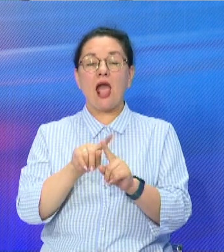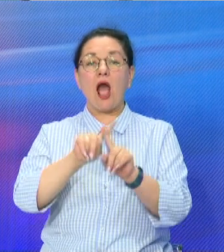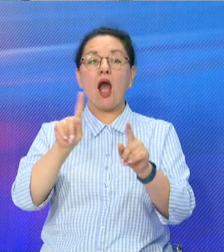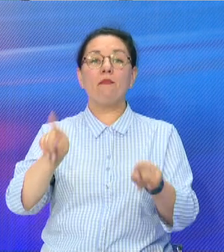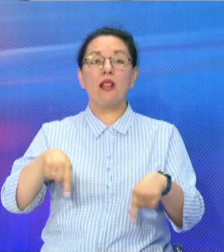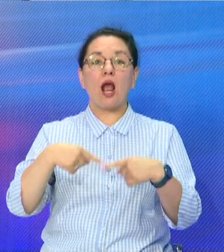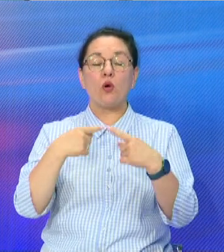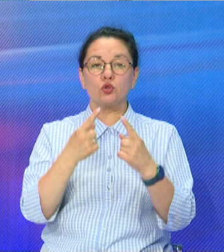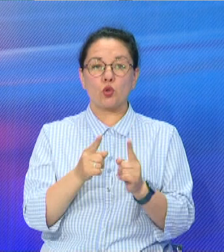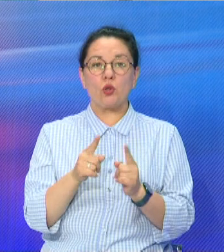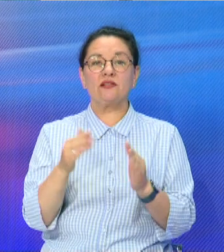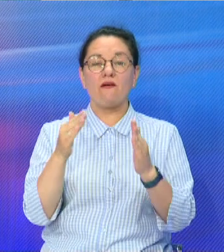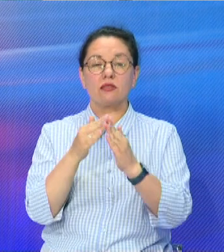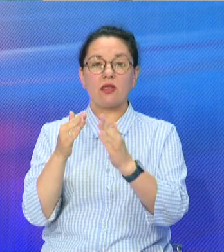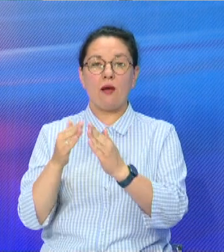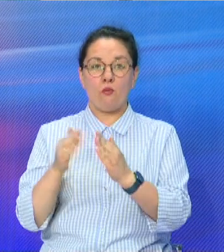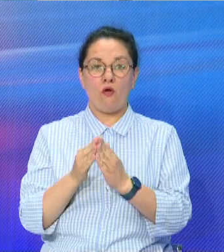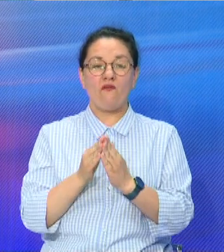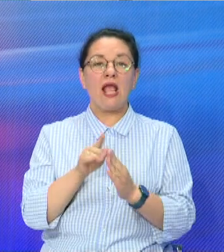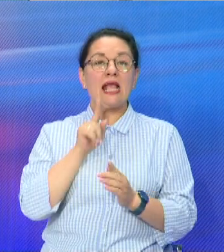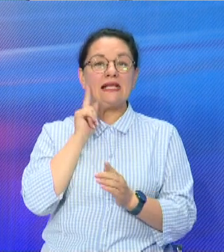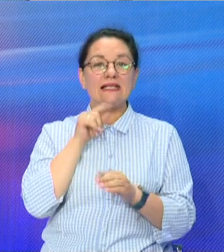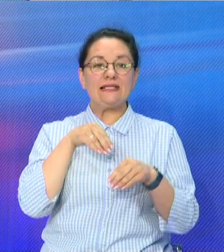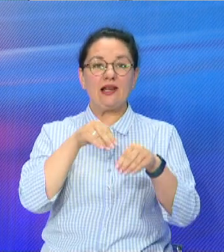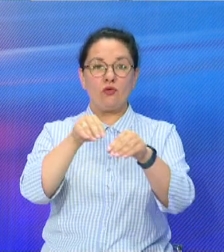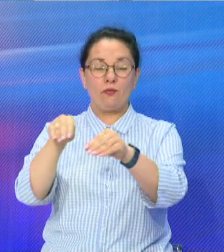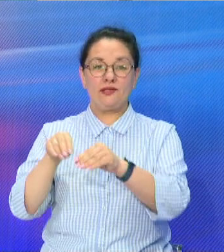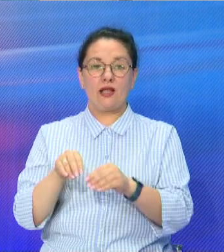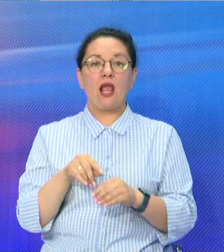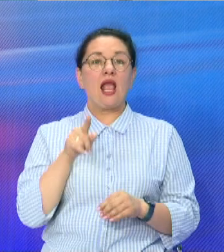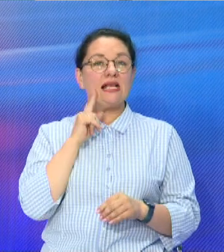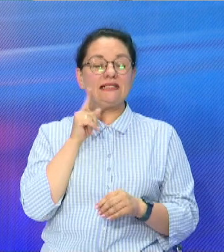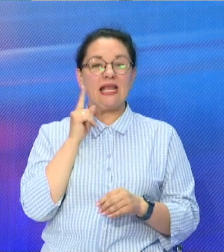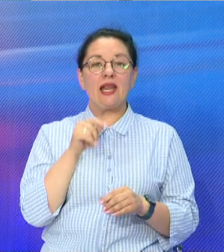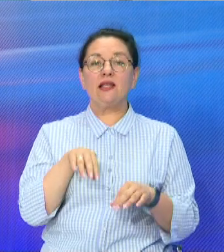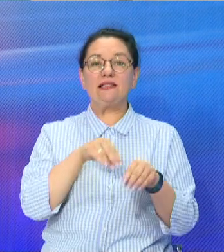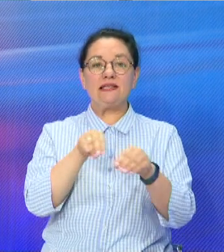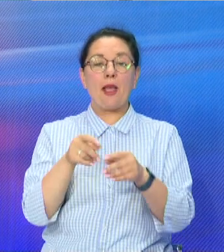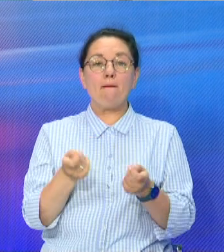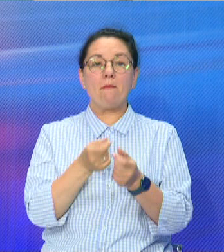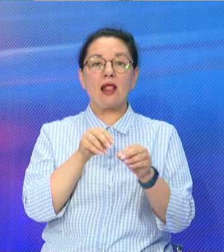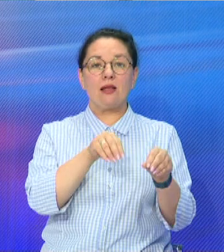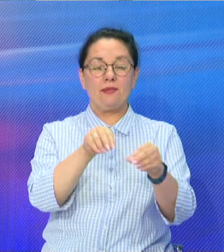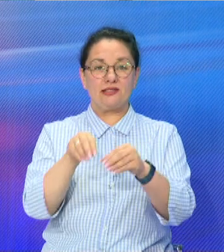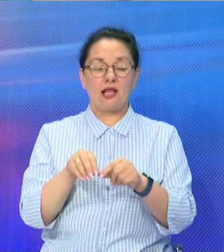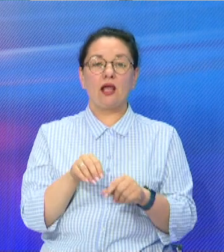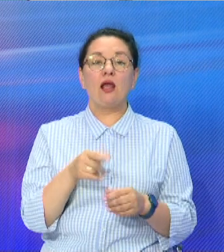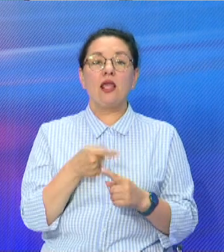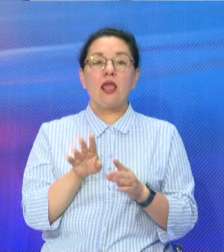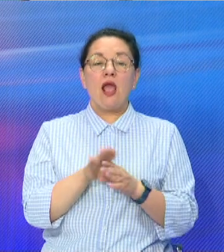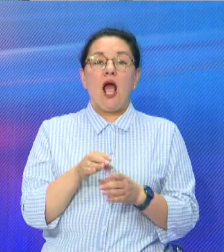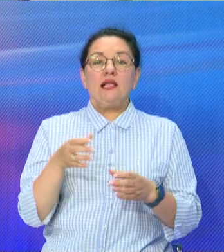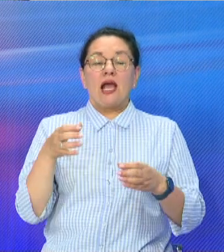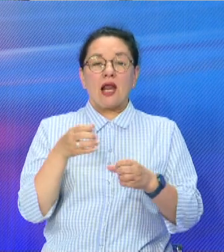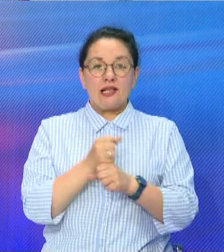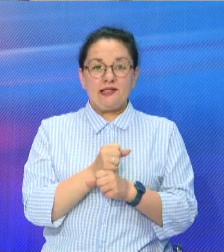текущего содержания к сожалению в области уровень озеленена sti территории не достиг требуемых 40 процентов в 11 городах